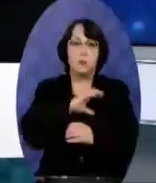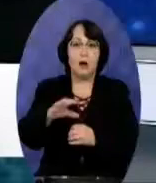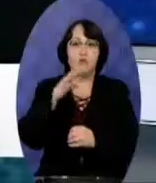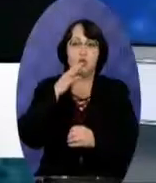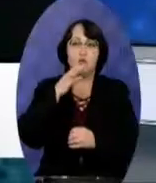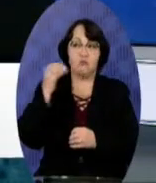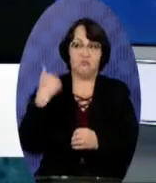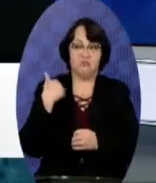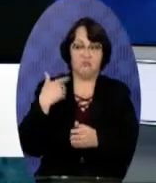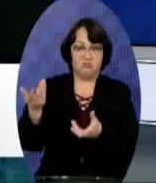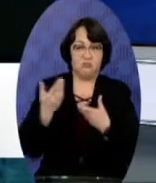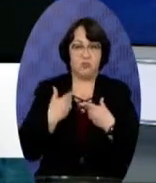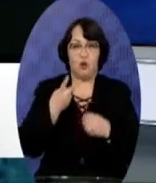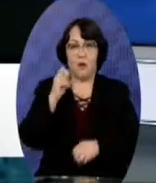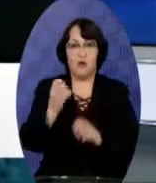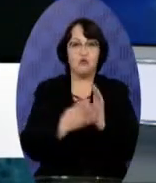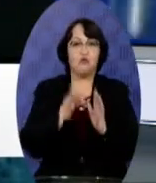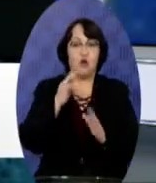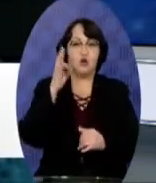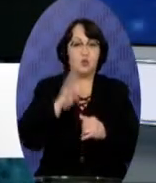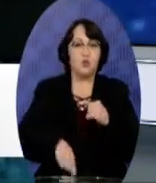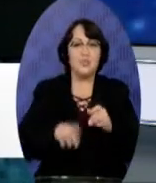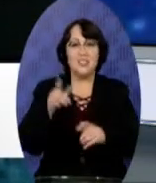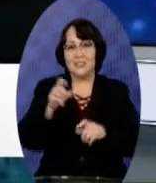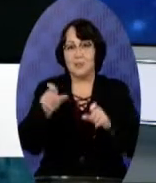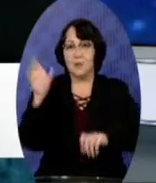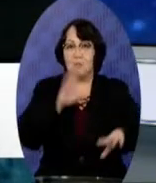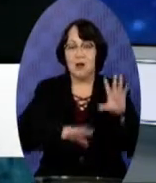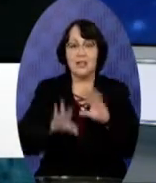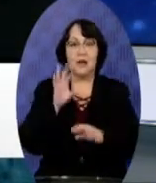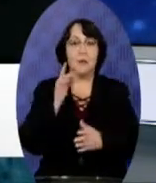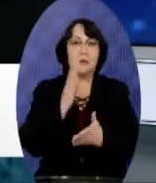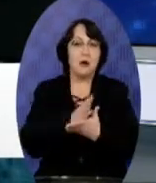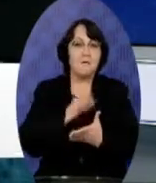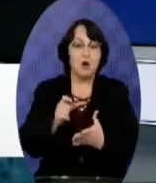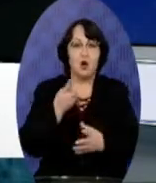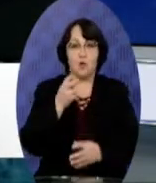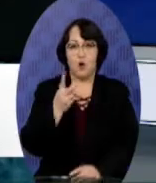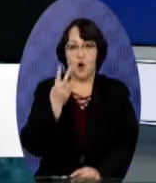Бид 2019 оны төгсгөлд эдийн засгийн төлөв байдал ямар байх вэ? 20 онд